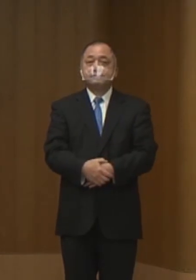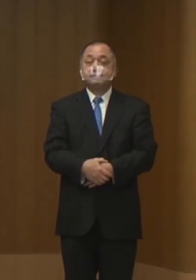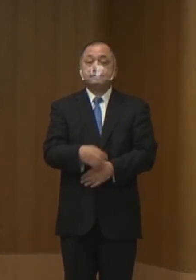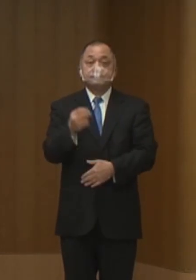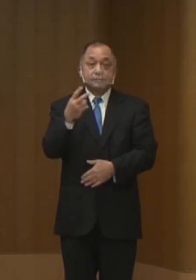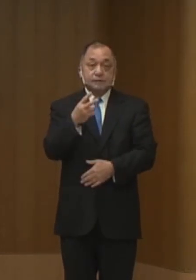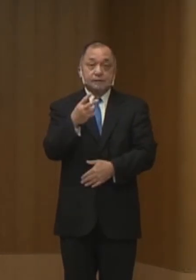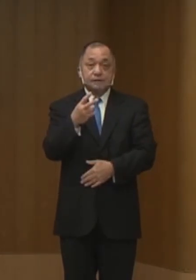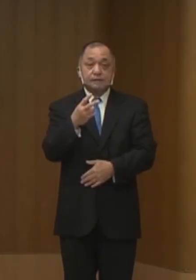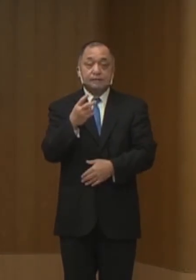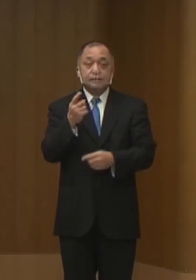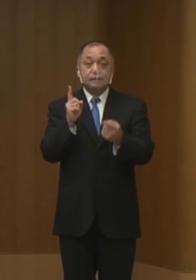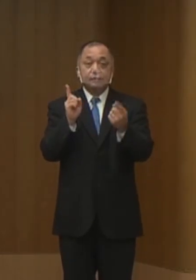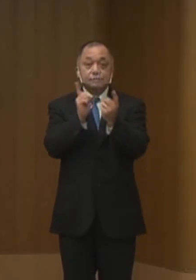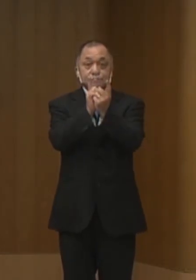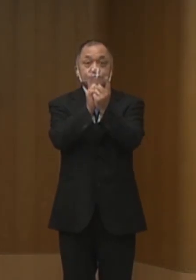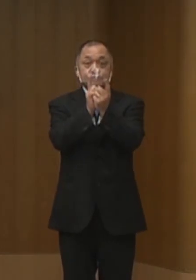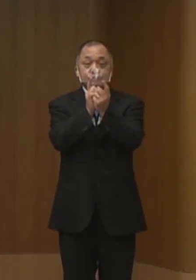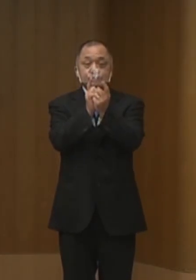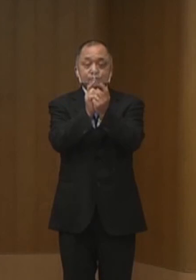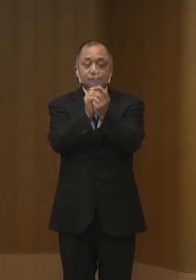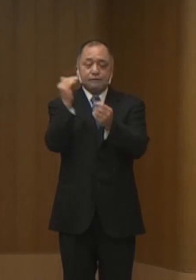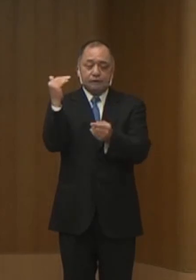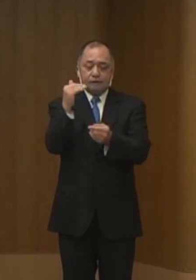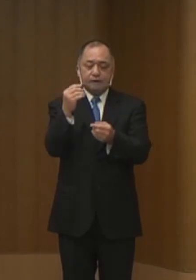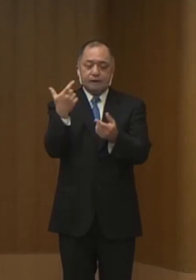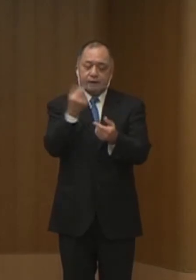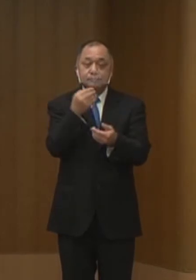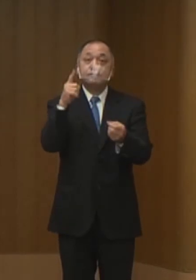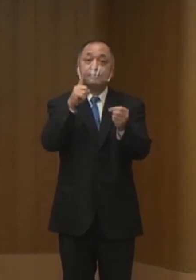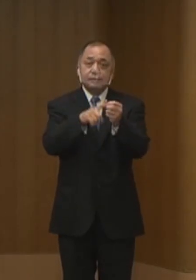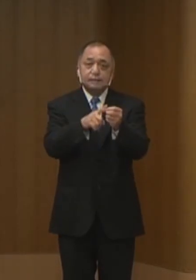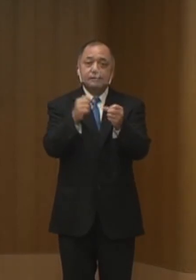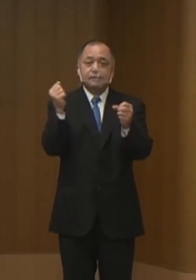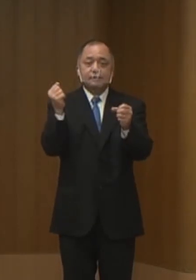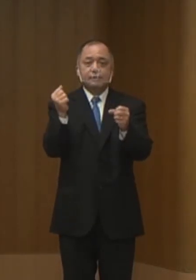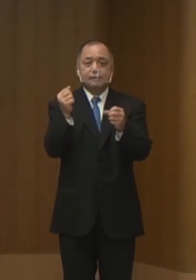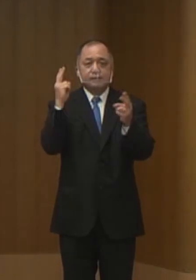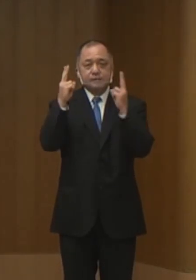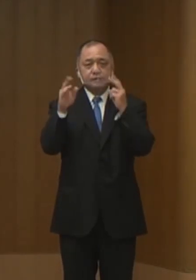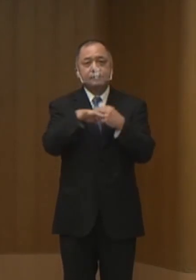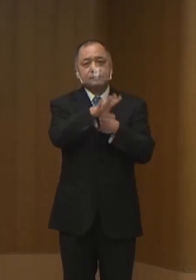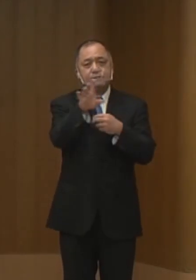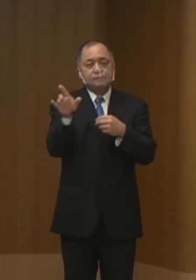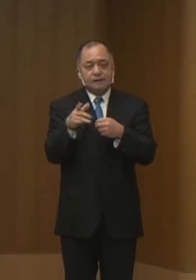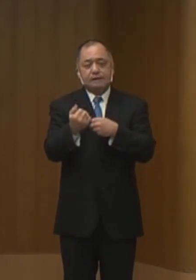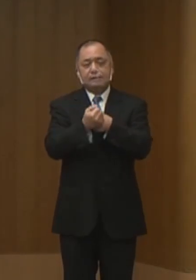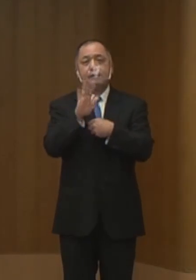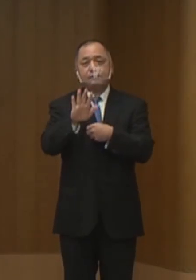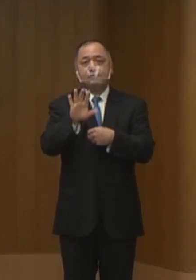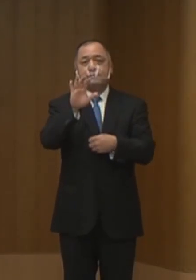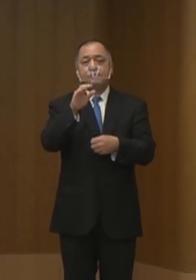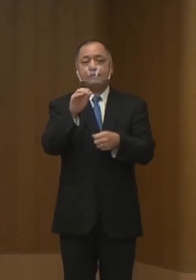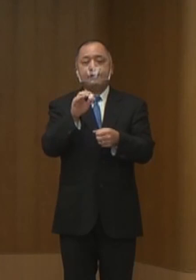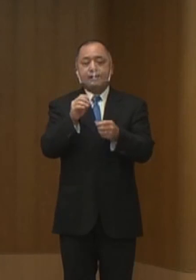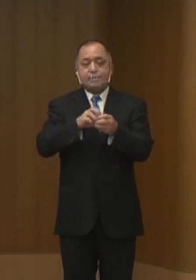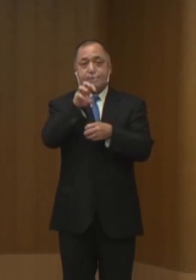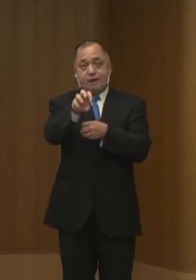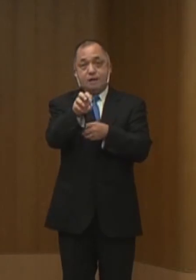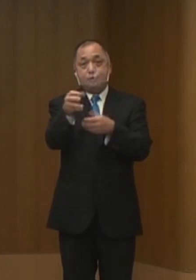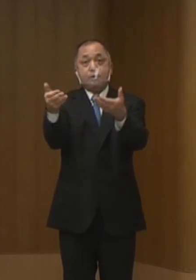また接触機会の低減を図るため、企業の皆様には大変なご協力をいただいております。テレワーク、時差出